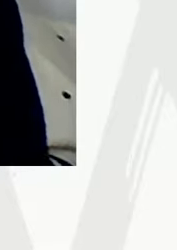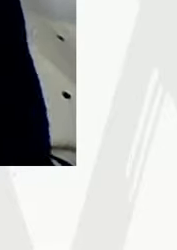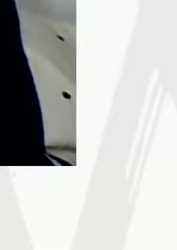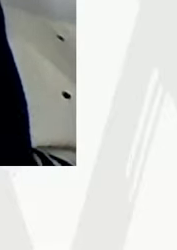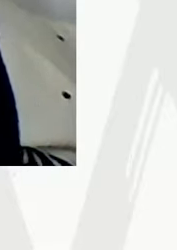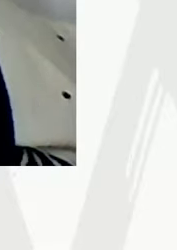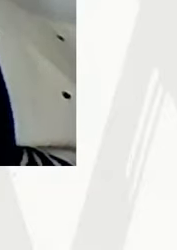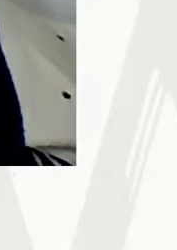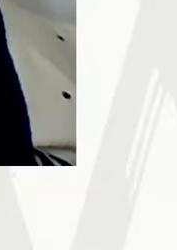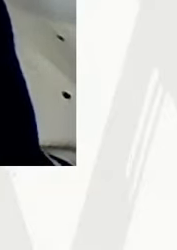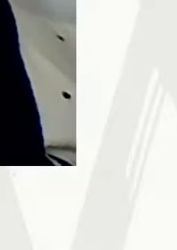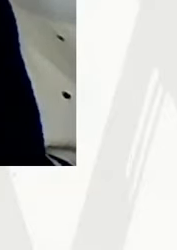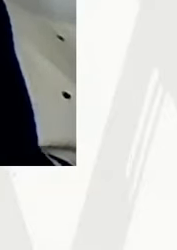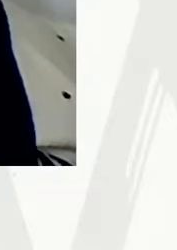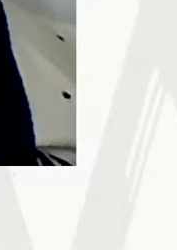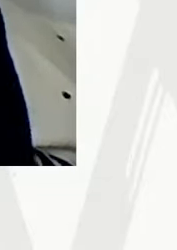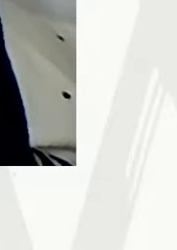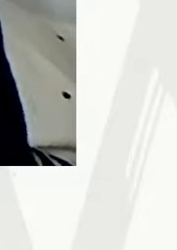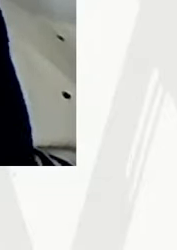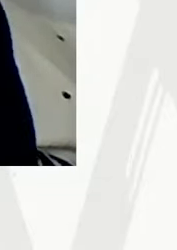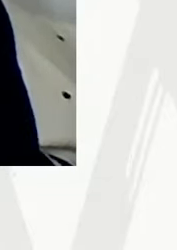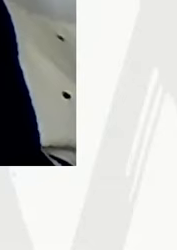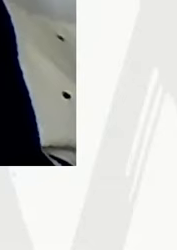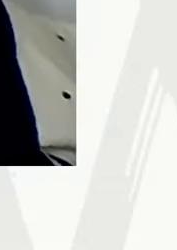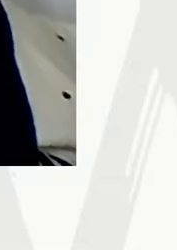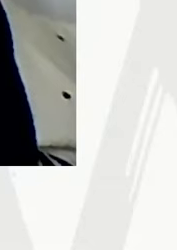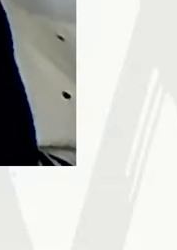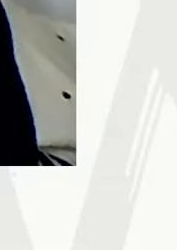toute nature reconnus par une société.